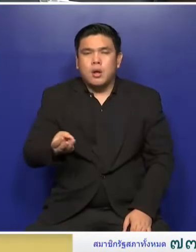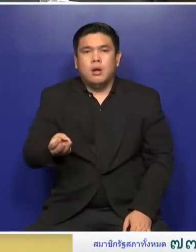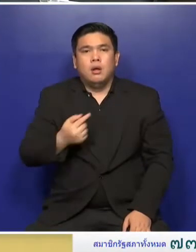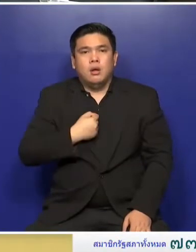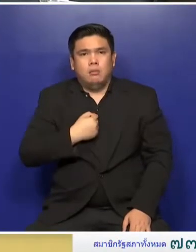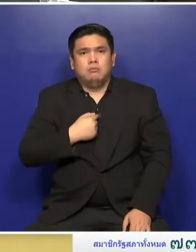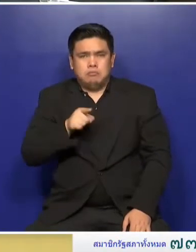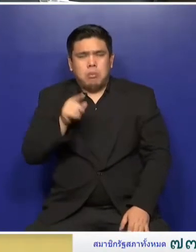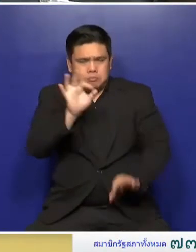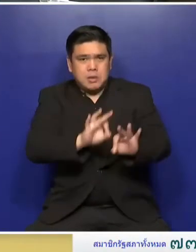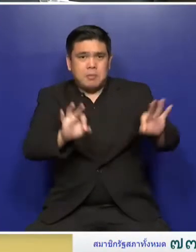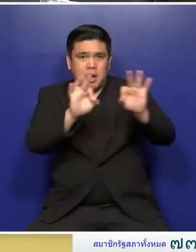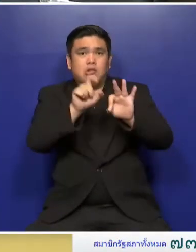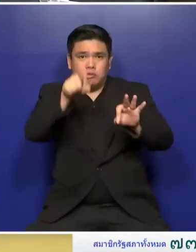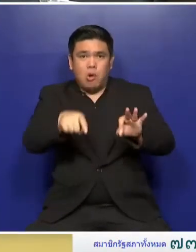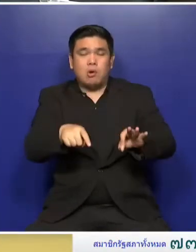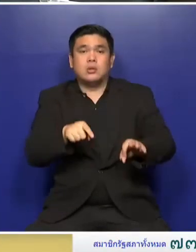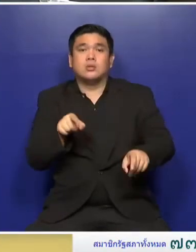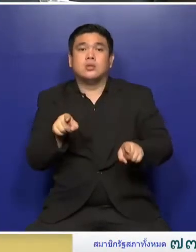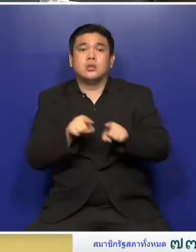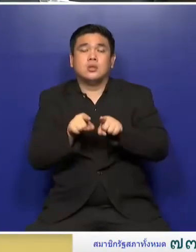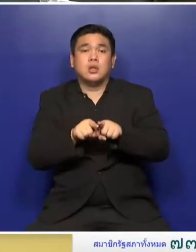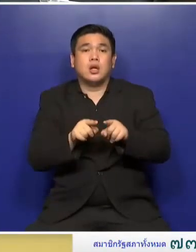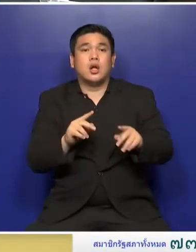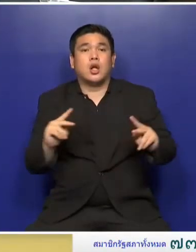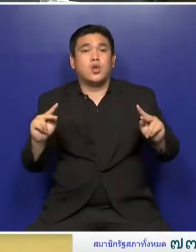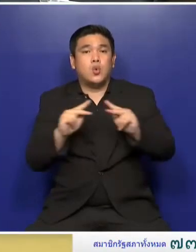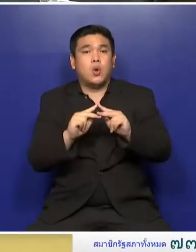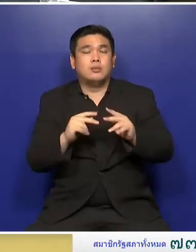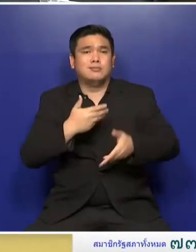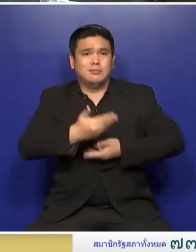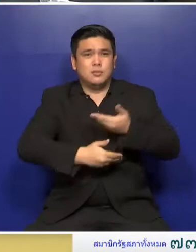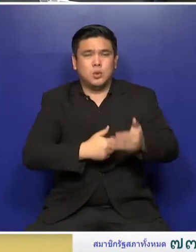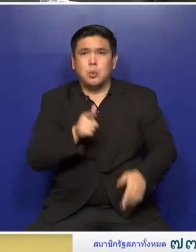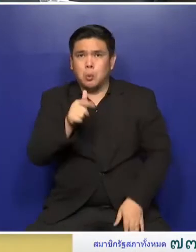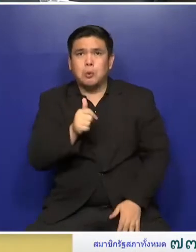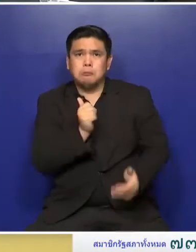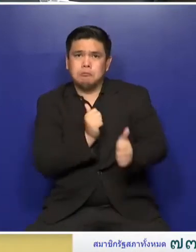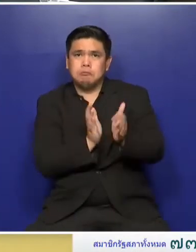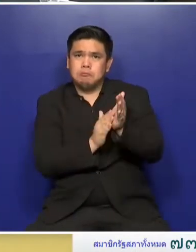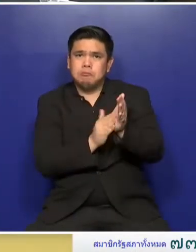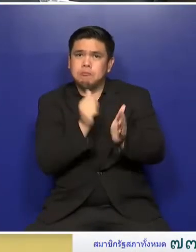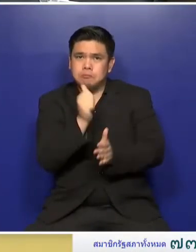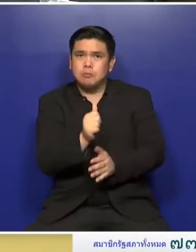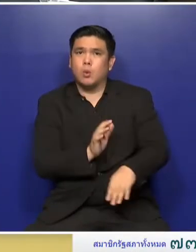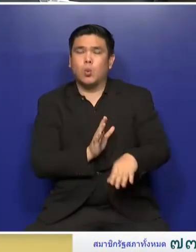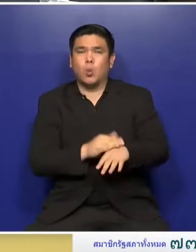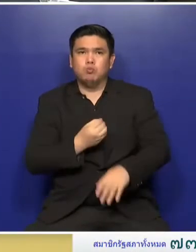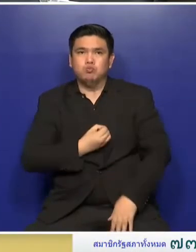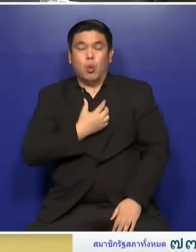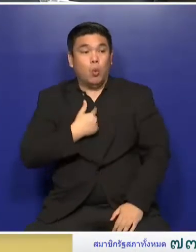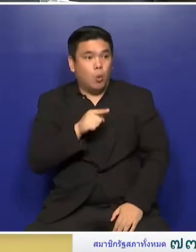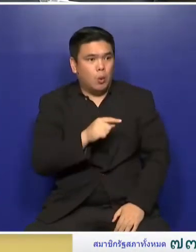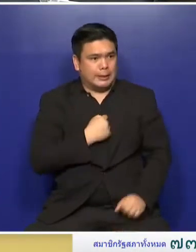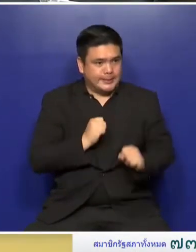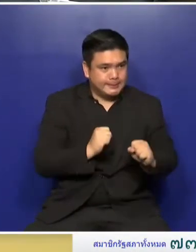ส่งที่ผมเห็นแล้ท่านลำตรี กระทวงพันทริ่านจุลินมความตื่นตัวนะครับมคามตนตัวที่อยากจะรีบแ้ขายปั